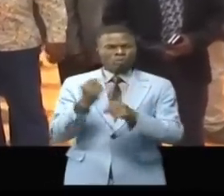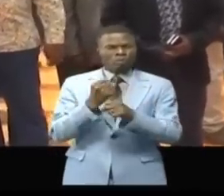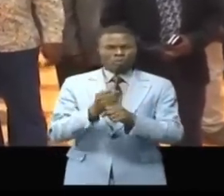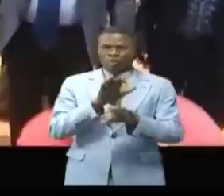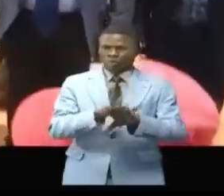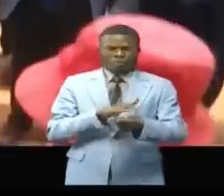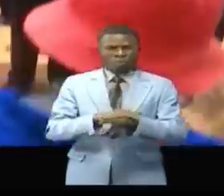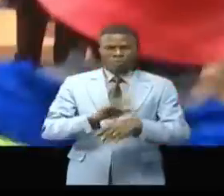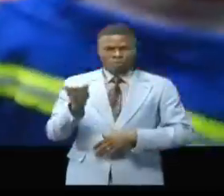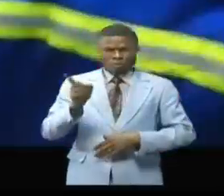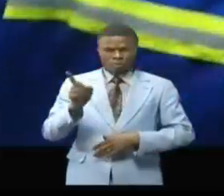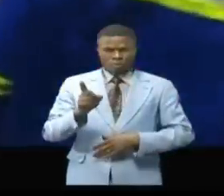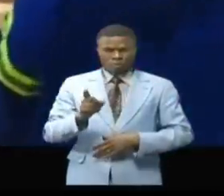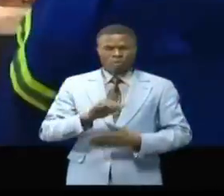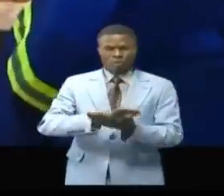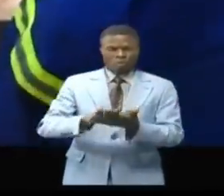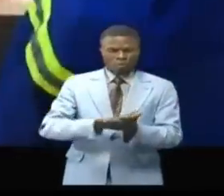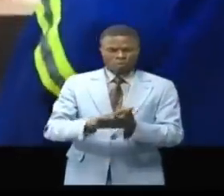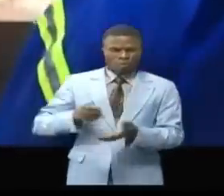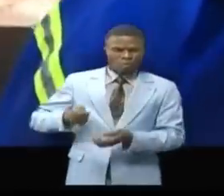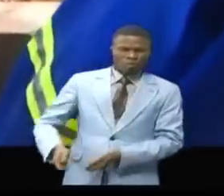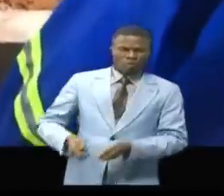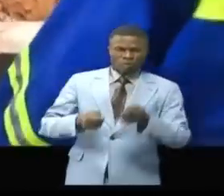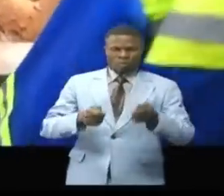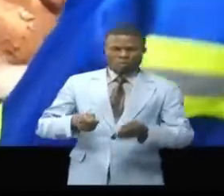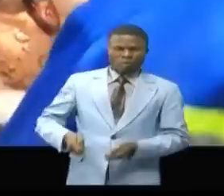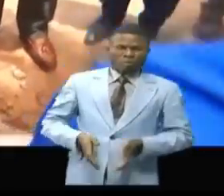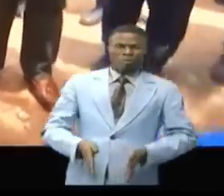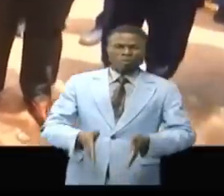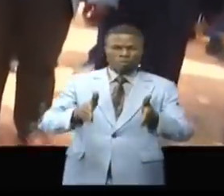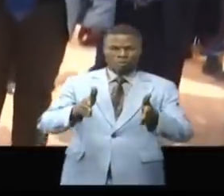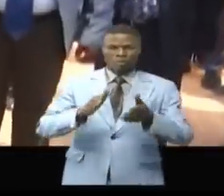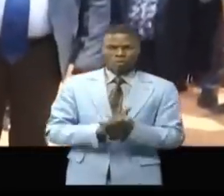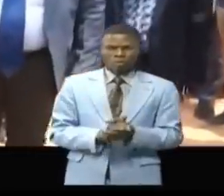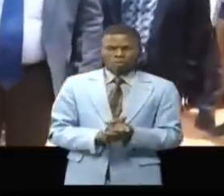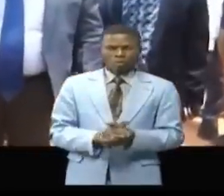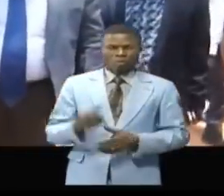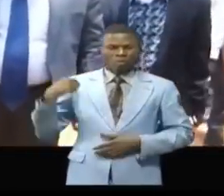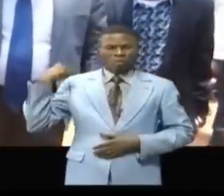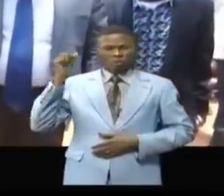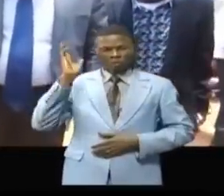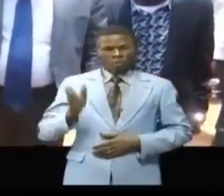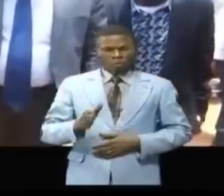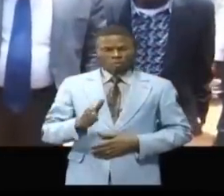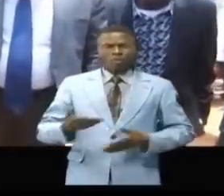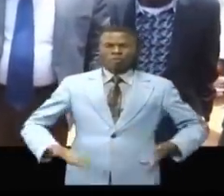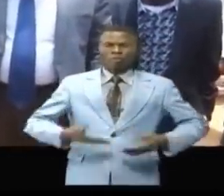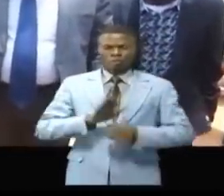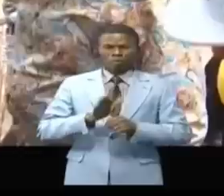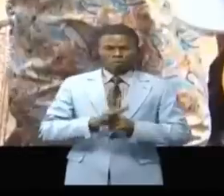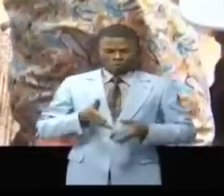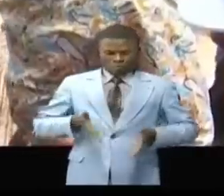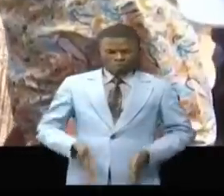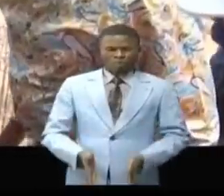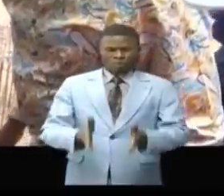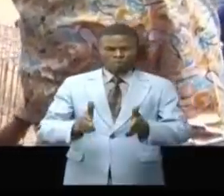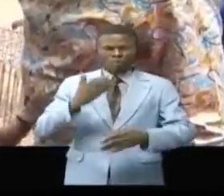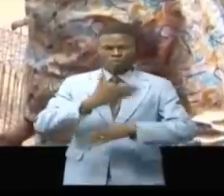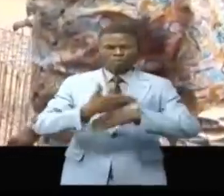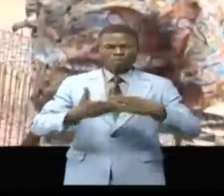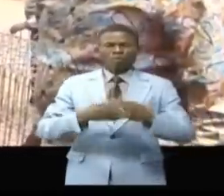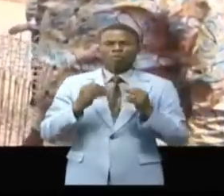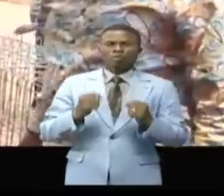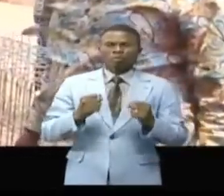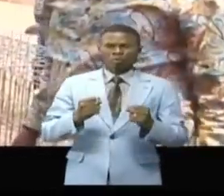l'instant à l'assainissement avant l'asphaltage de la chaussée. Le gouverneur de province a apprécié la qualité des caniveaux en béton armé